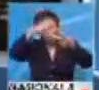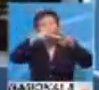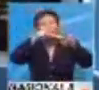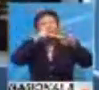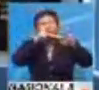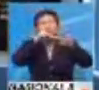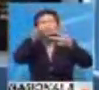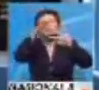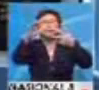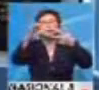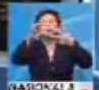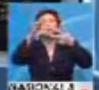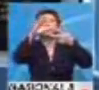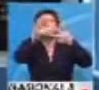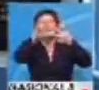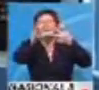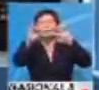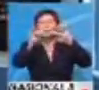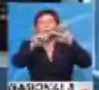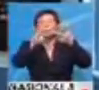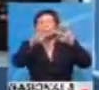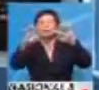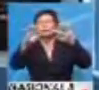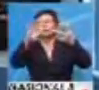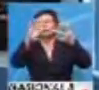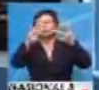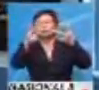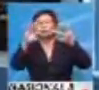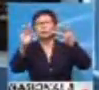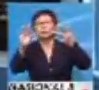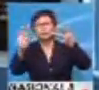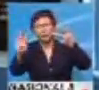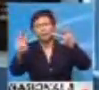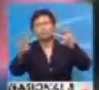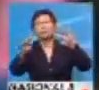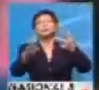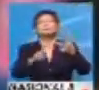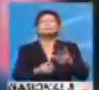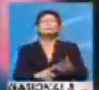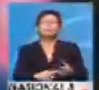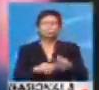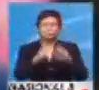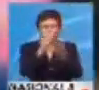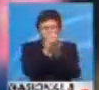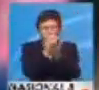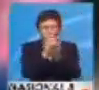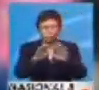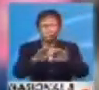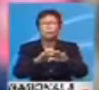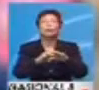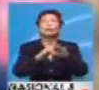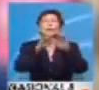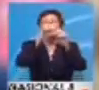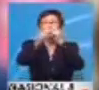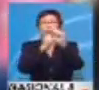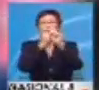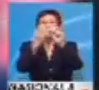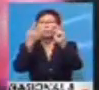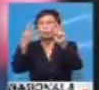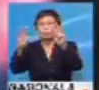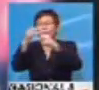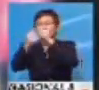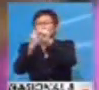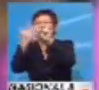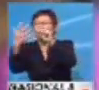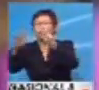masing-masing 538 dan 474 Kis mengikut pecahan pula pada 2014-2015